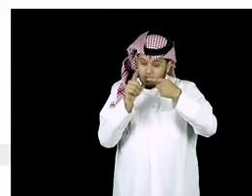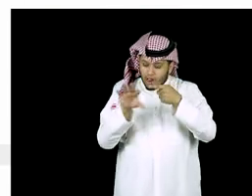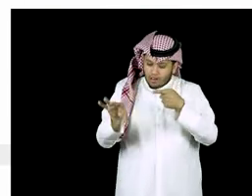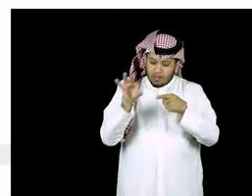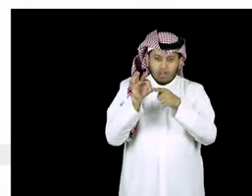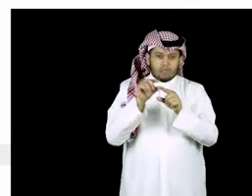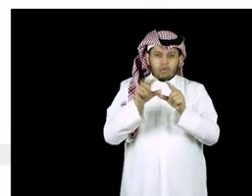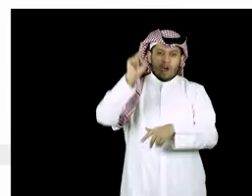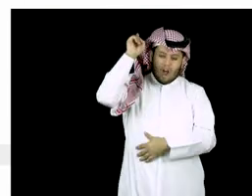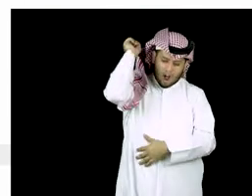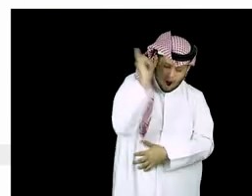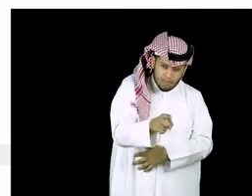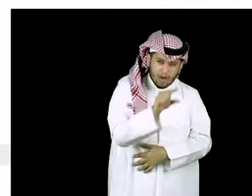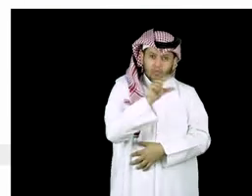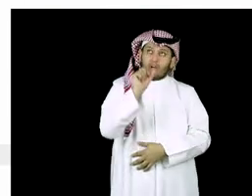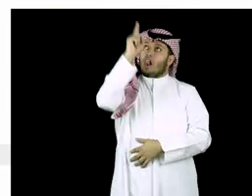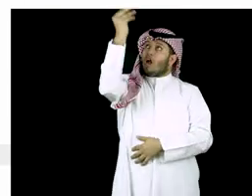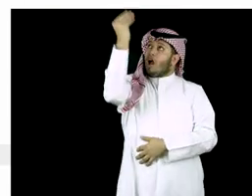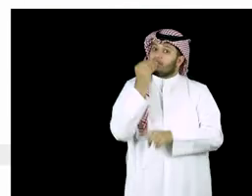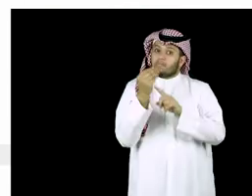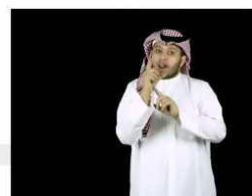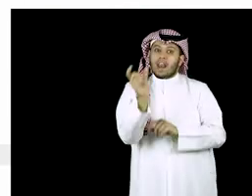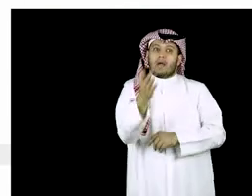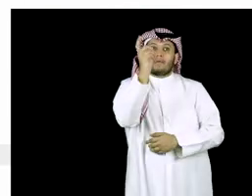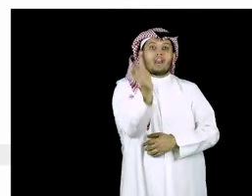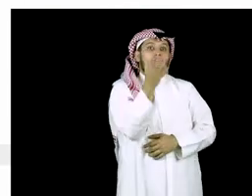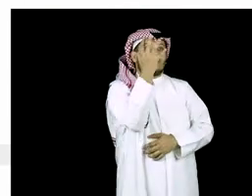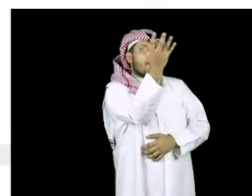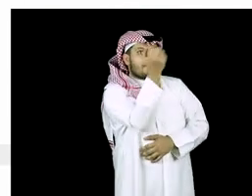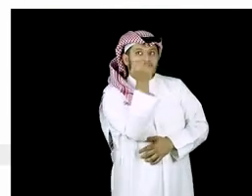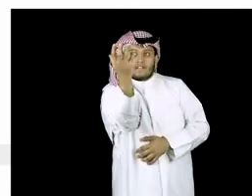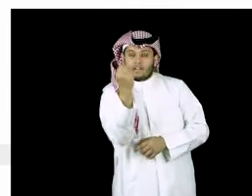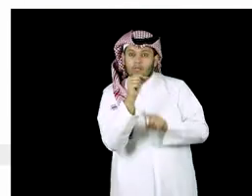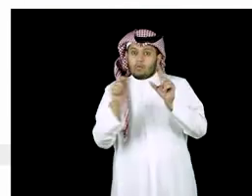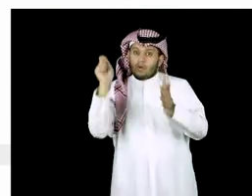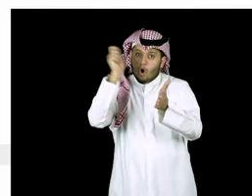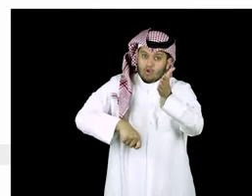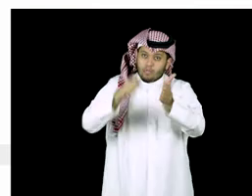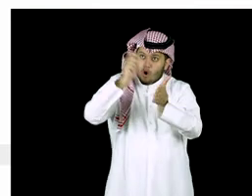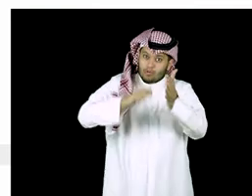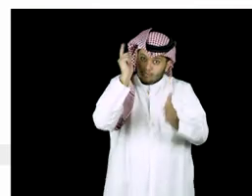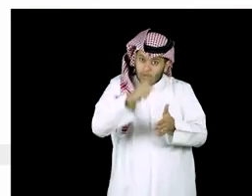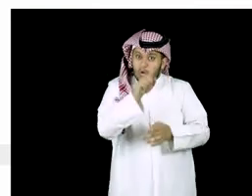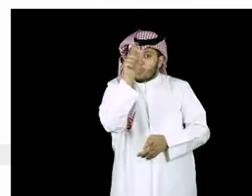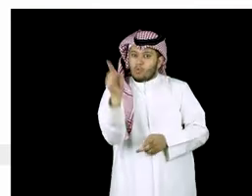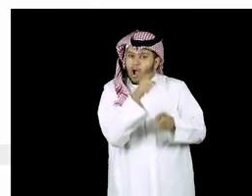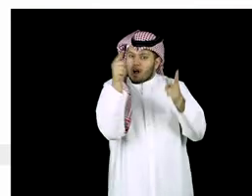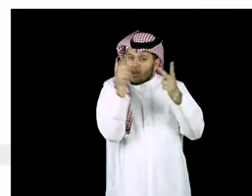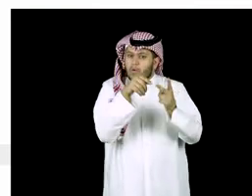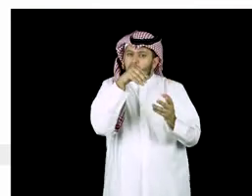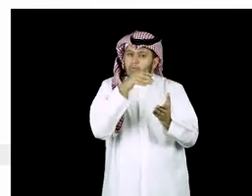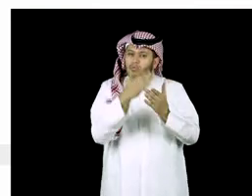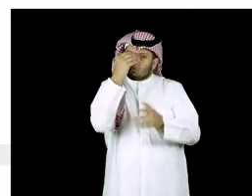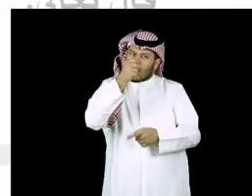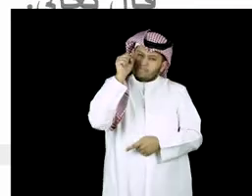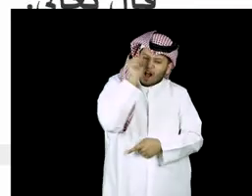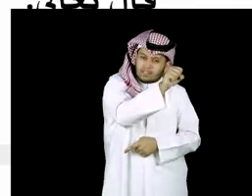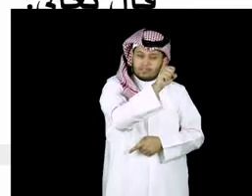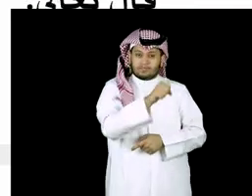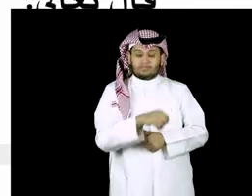الأمر بالحكم بما أنزل الله للأنبياء عليهم السلام من قبل وللرسول محمد صلى الله عليه